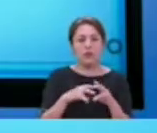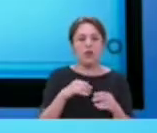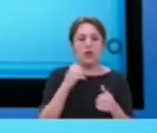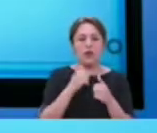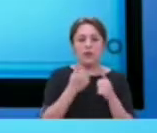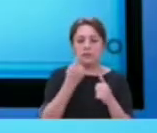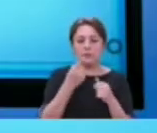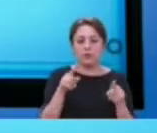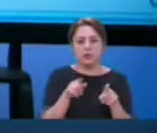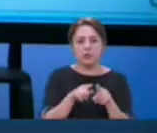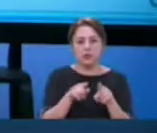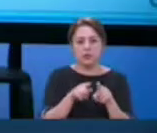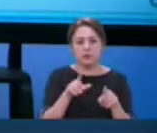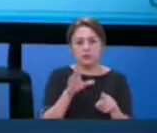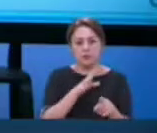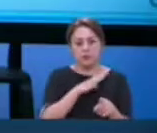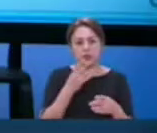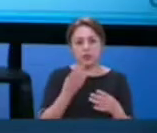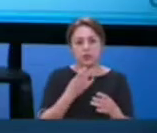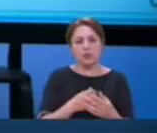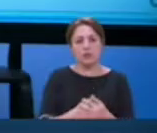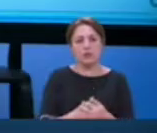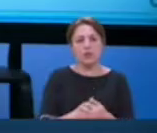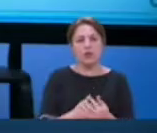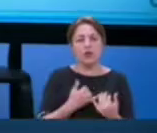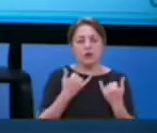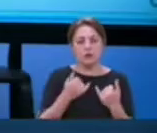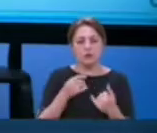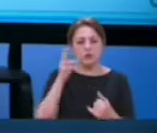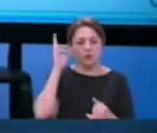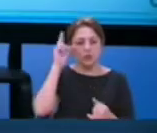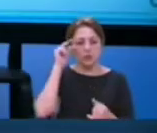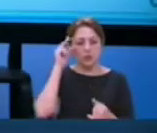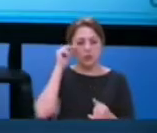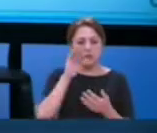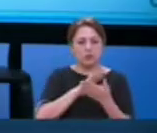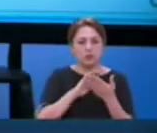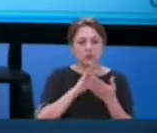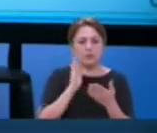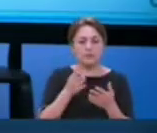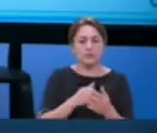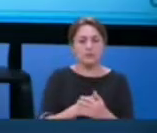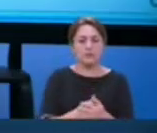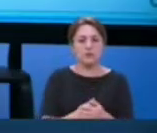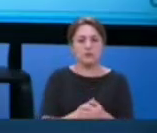teng bo'lishi kerak. Endi esa sonlar yozib chiqamiz.